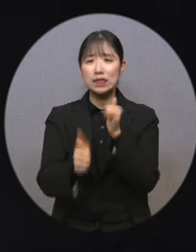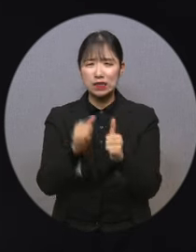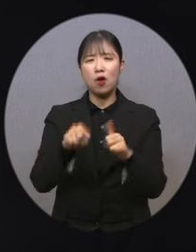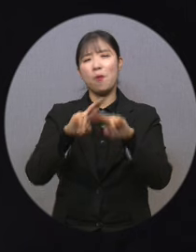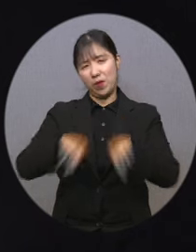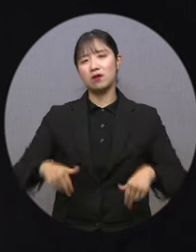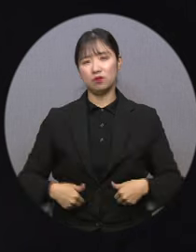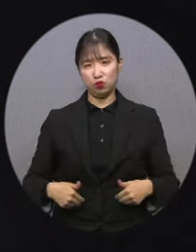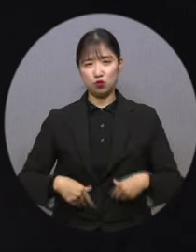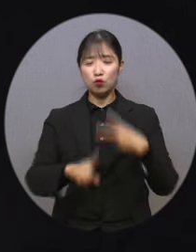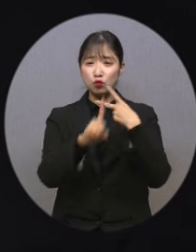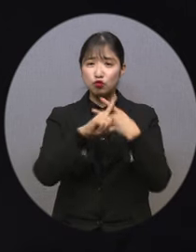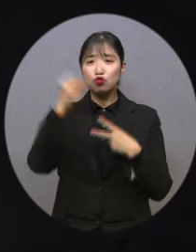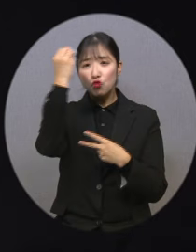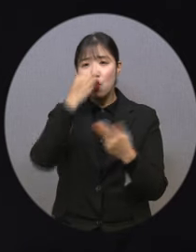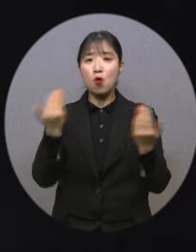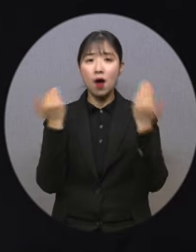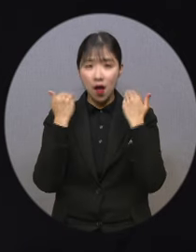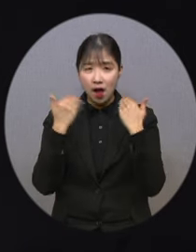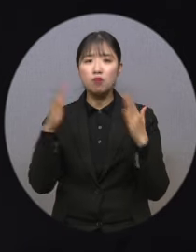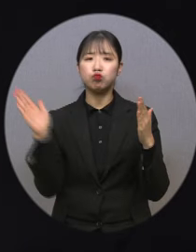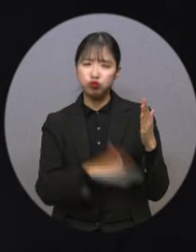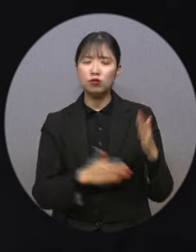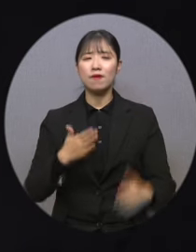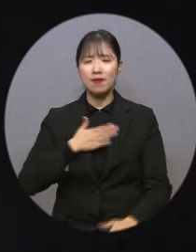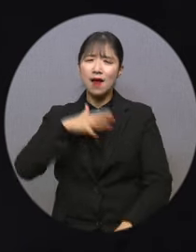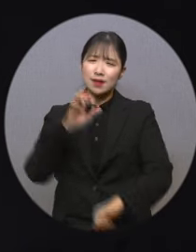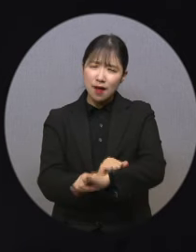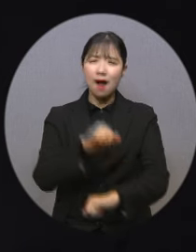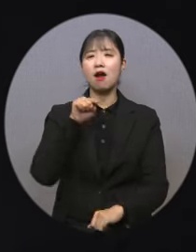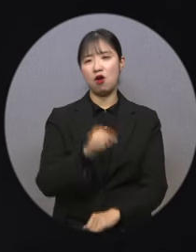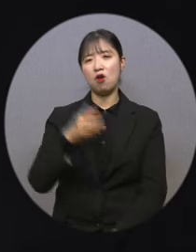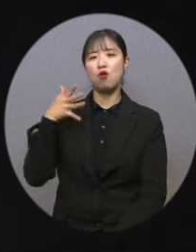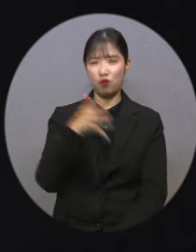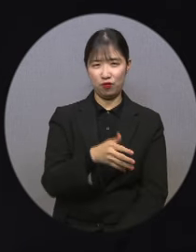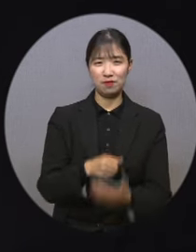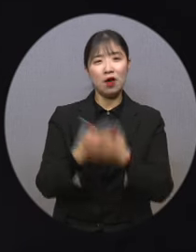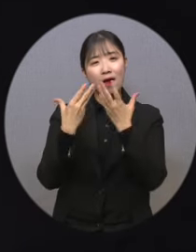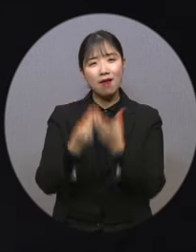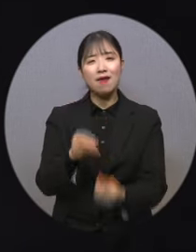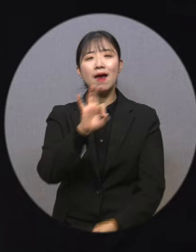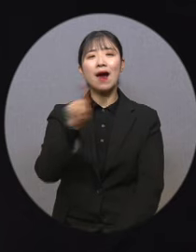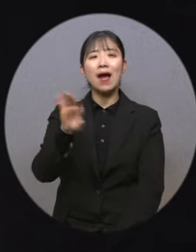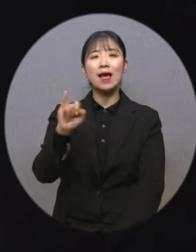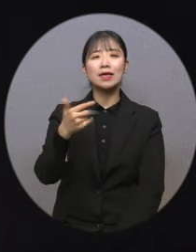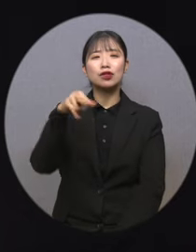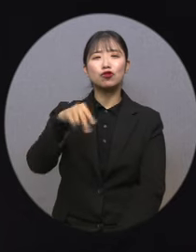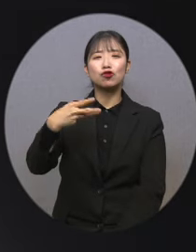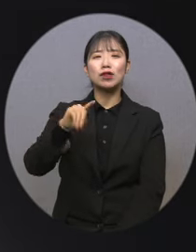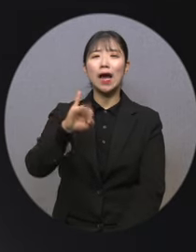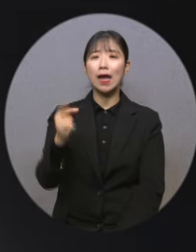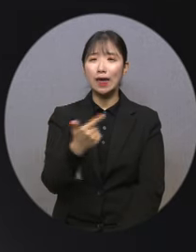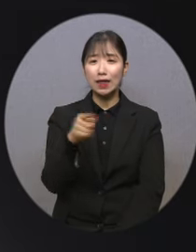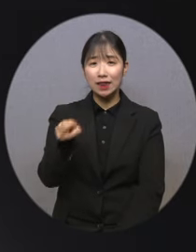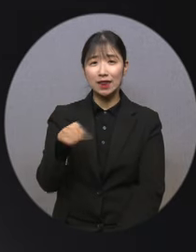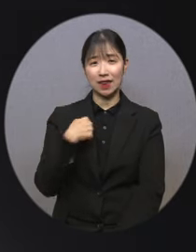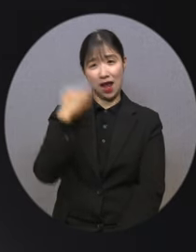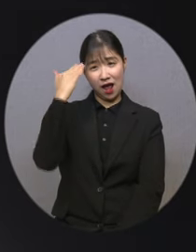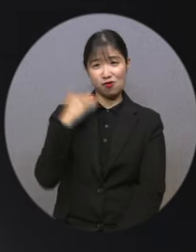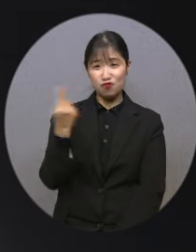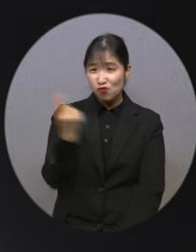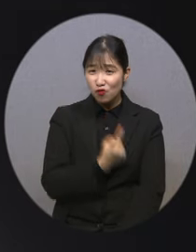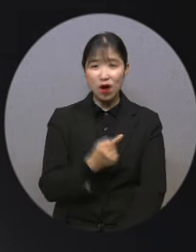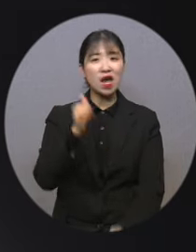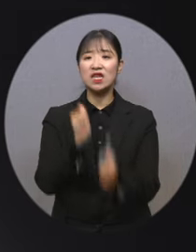자기가 잘 않아 한가 봅니다 마작의 뭐 안시 타율이 날이 오면은 그 시험에 붙을 수가 없어요